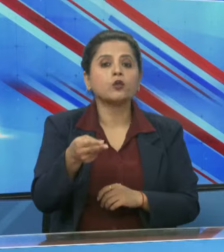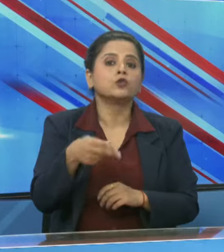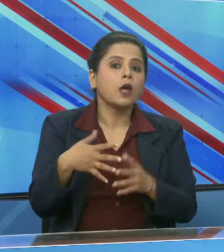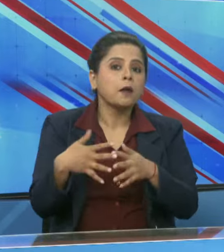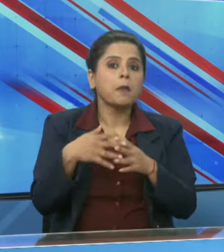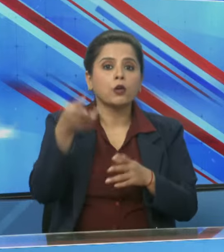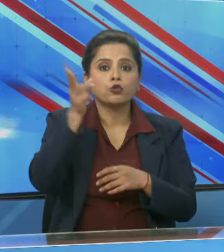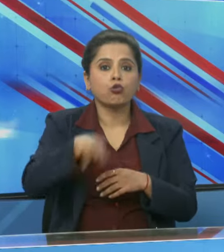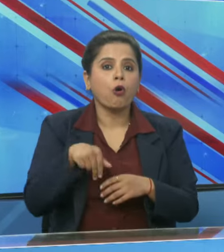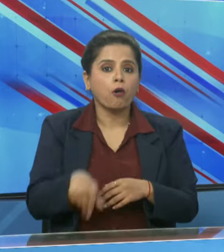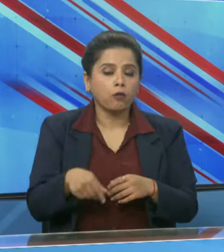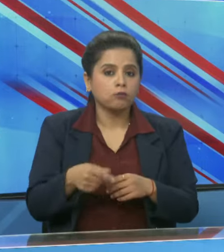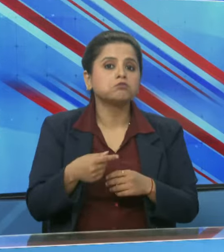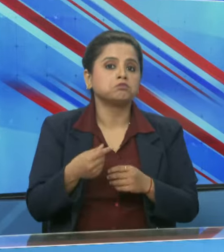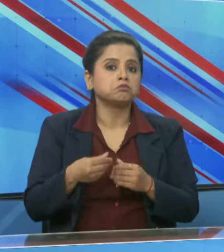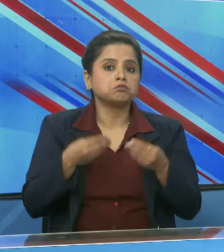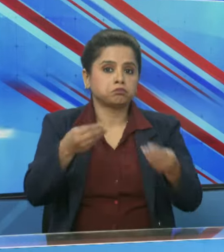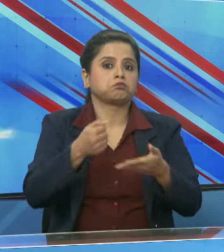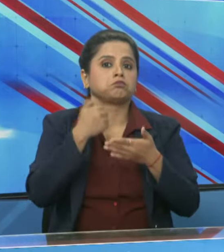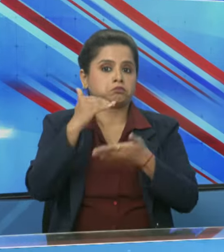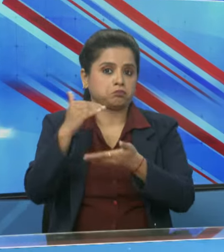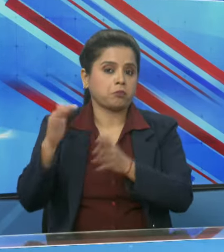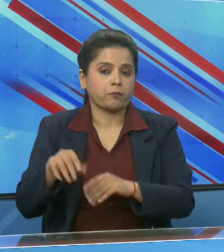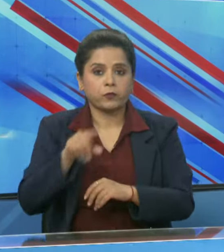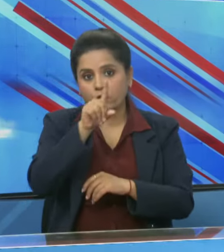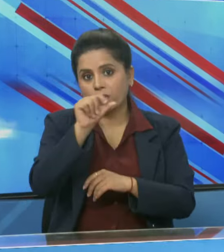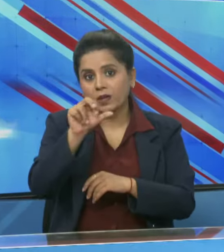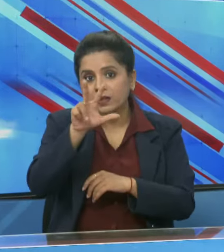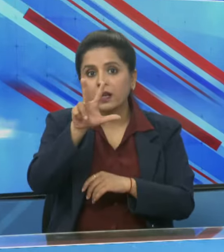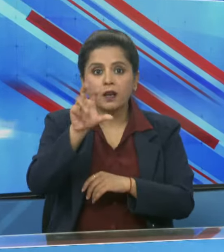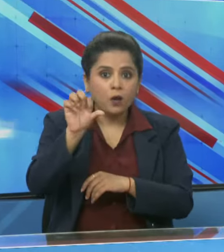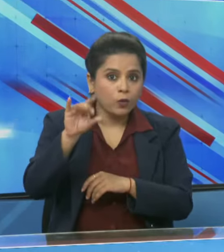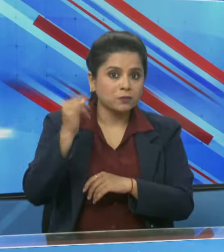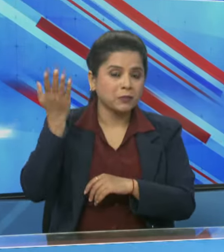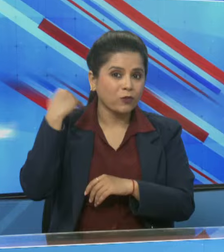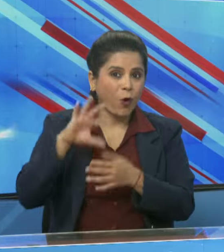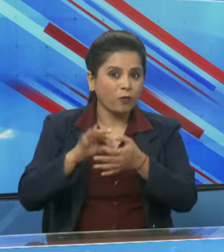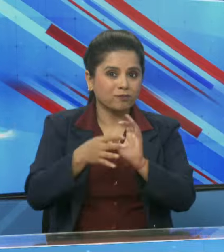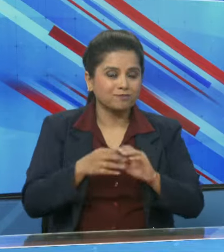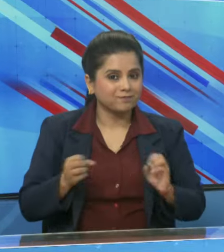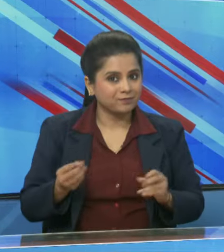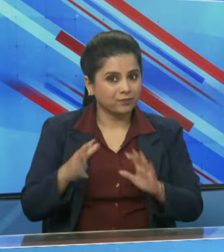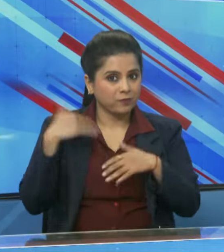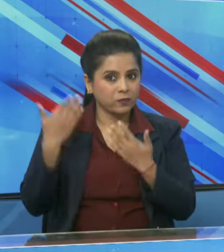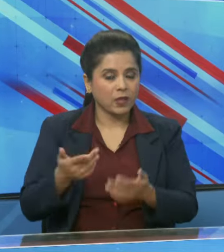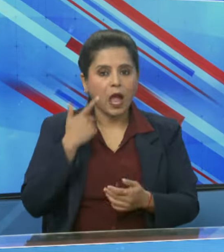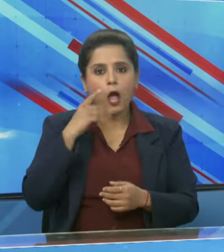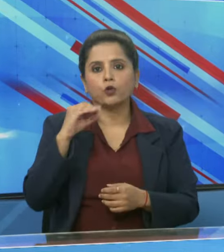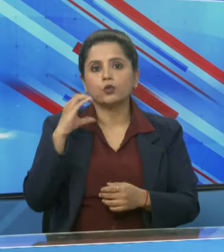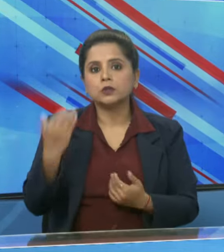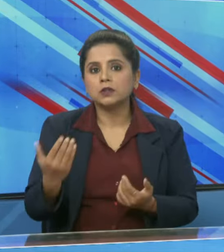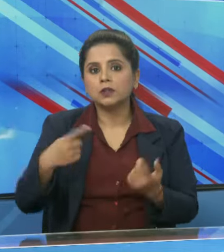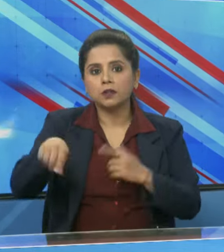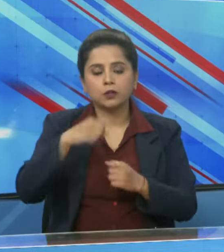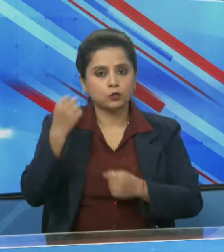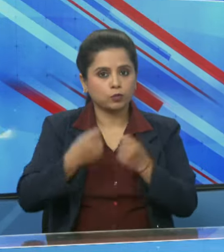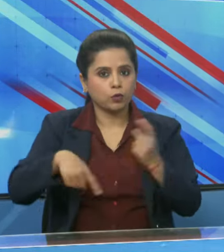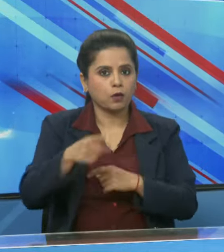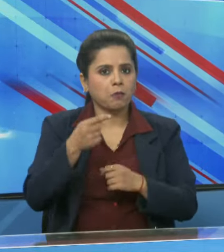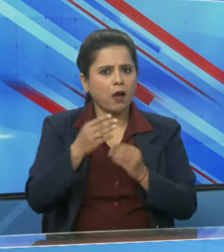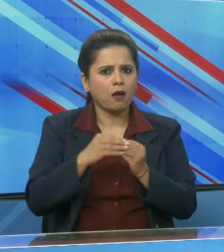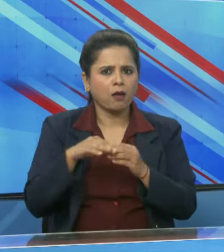की इनामी राशि दी जाएगी। 1896 से शुरू हुए आधुनिक ओलंपिक खेलों में IOC द्वारा खिलाड़ियों को इनाम राशि